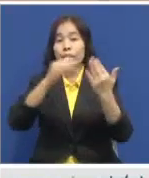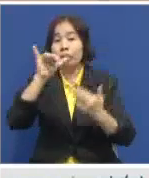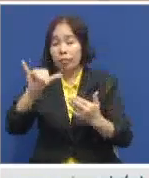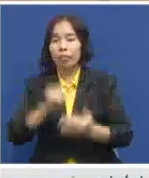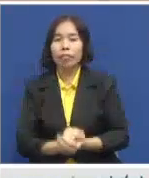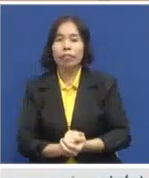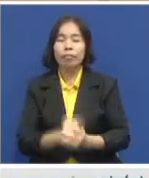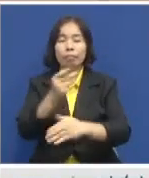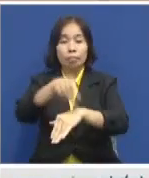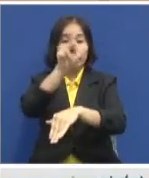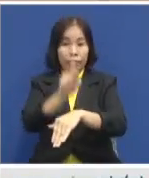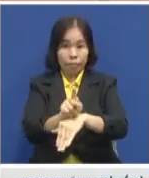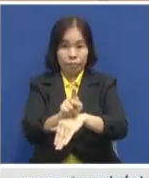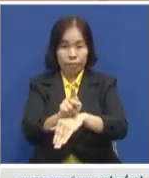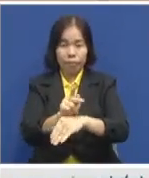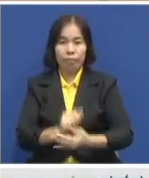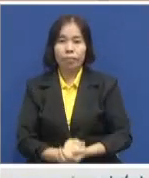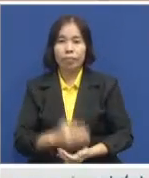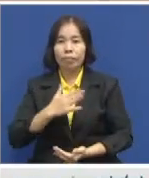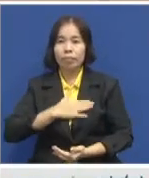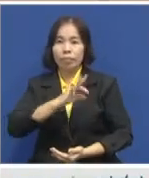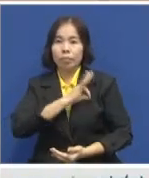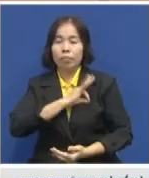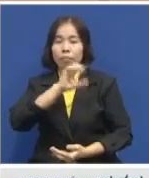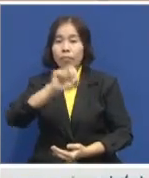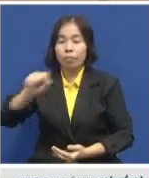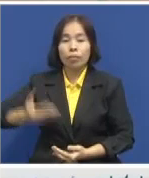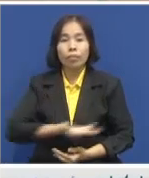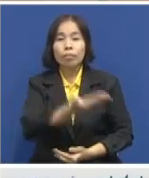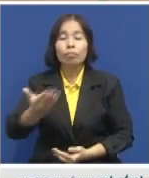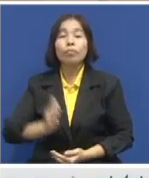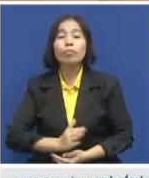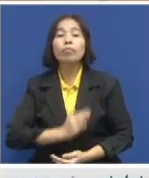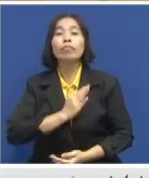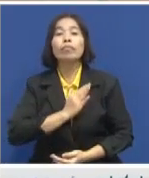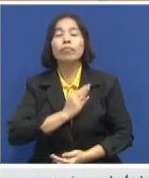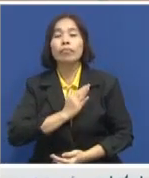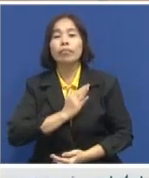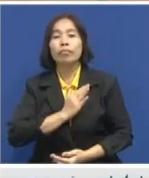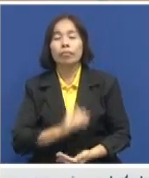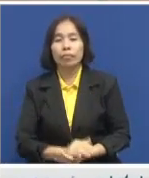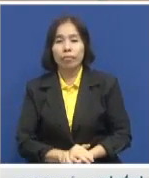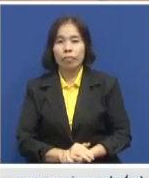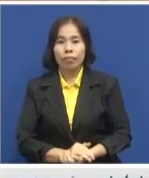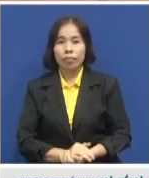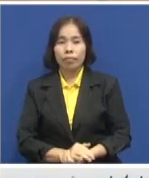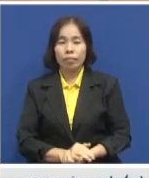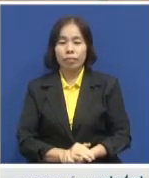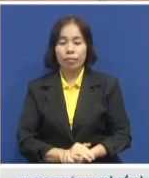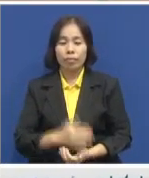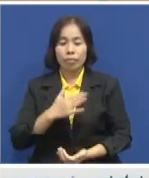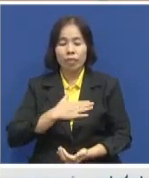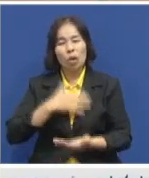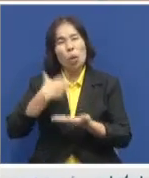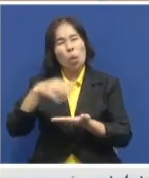ท่านประธานรัฐสภาที่เคารพท่านสมาชิกผู้ทรงเกียรตินะครับนี่ผมก็ พูดไปเ